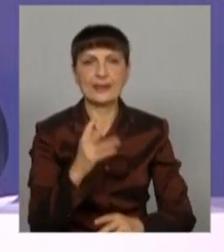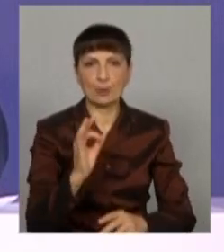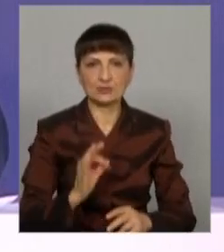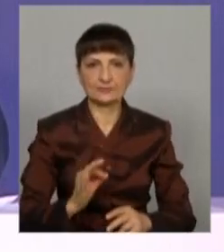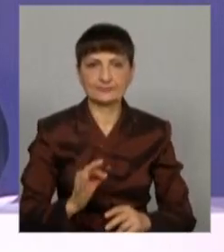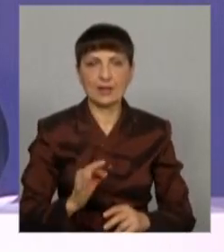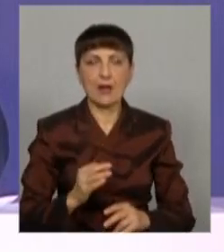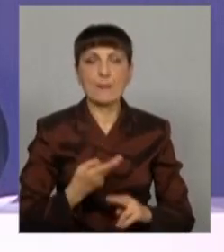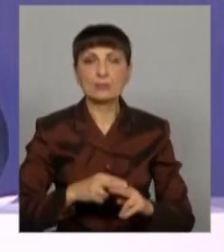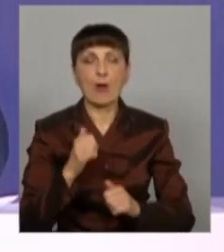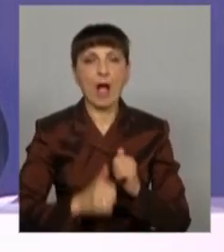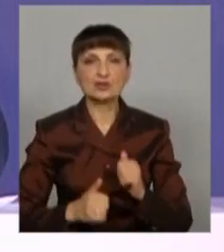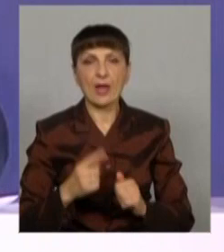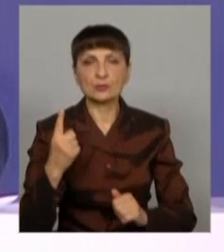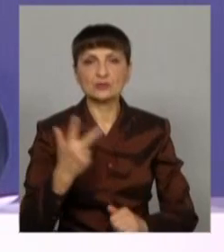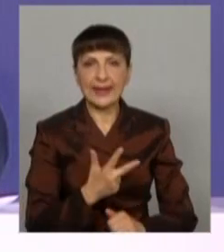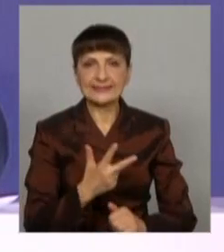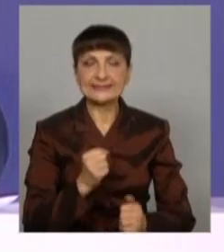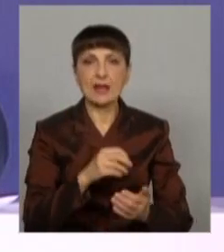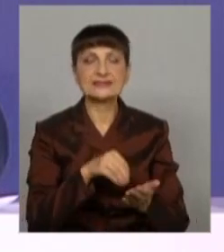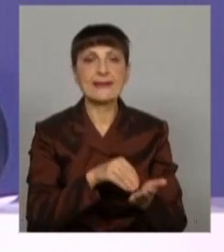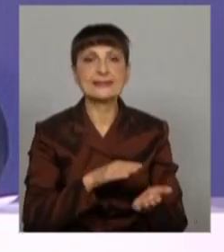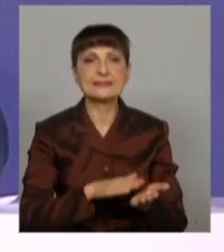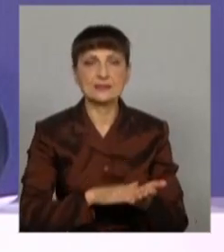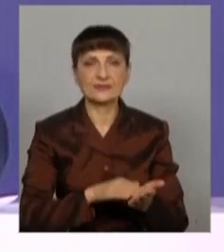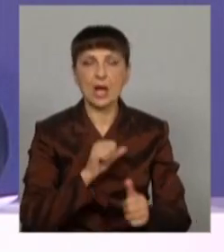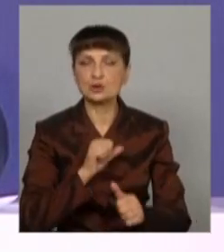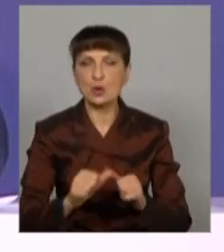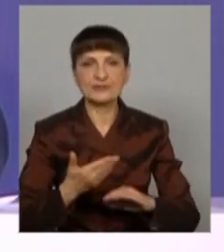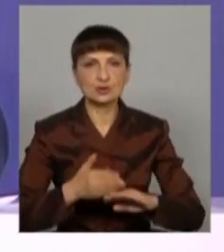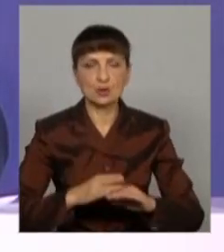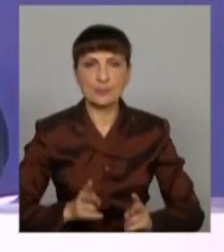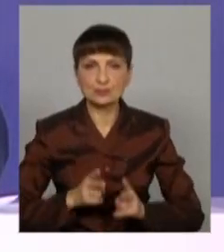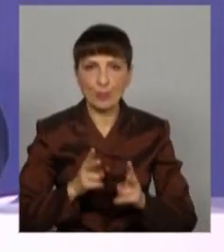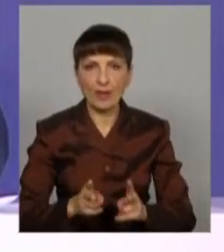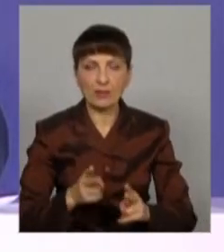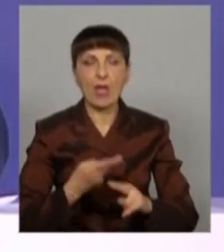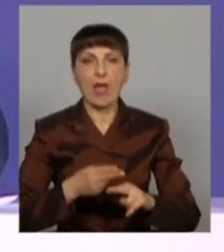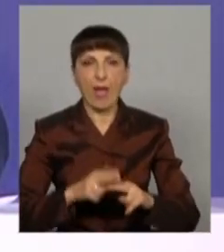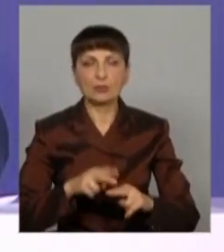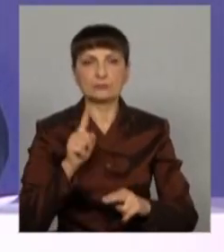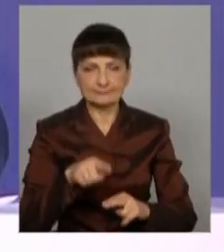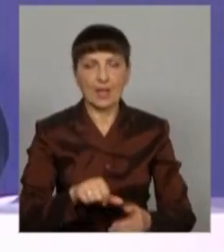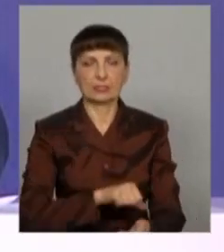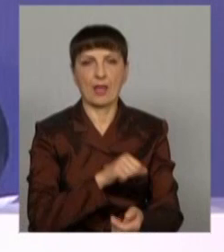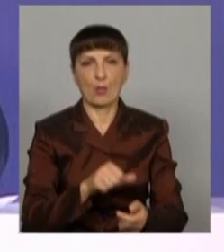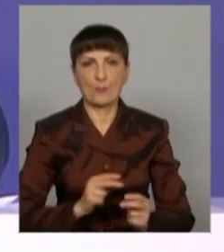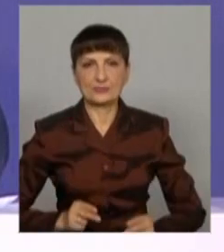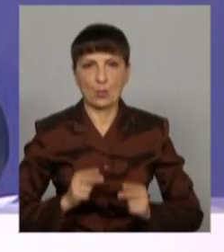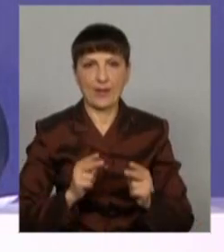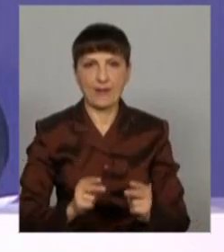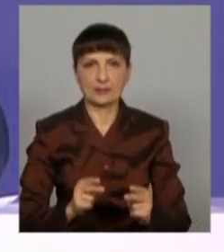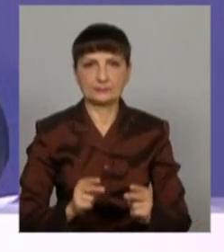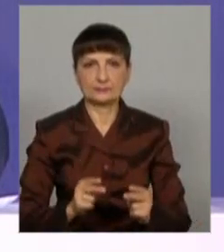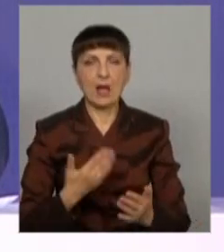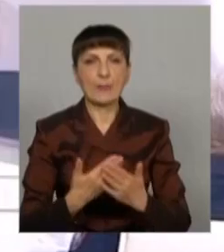при этом Каждое третье из зарегистрированных особо тяжких преступлений сегодня приходится на наркопреступление